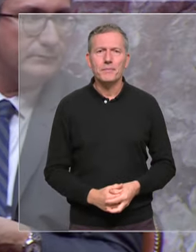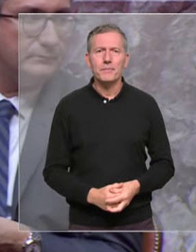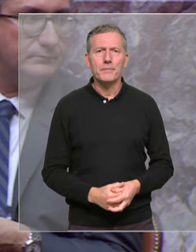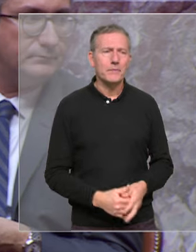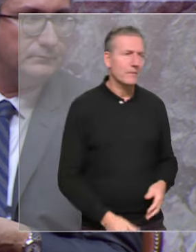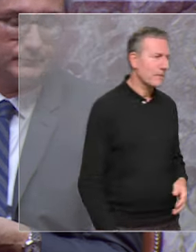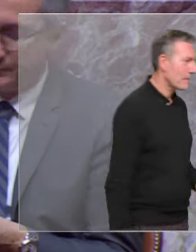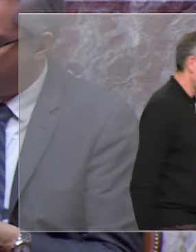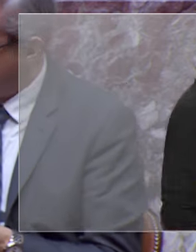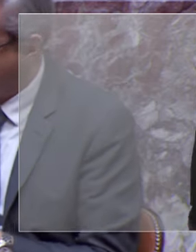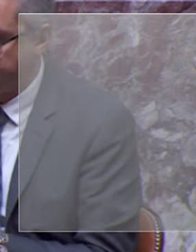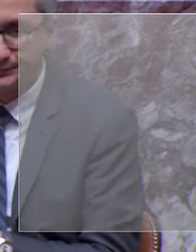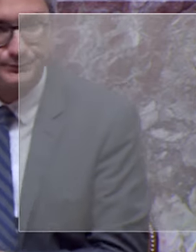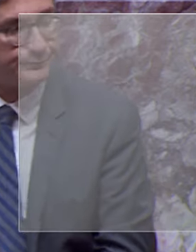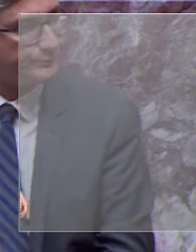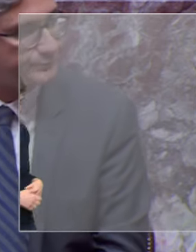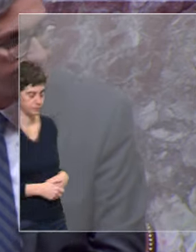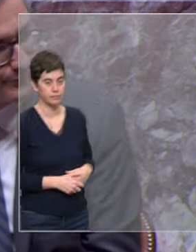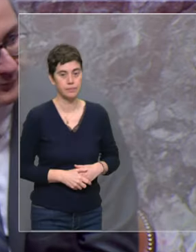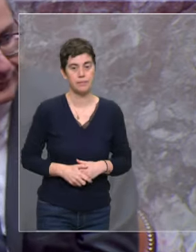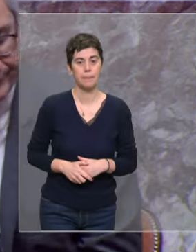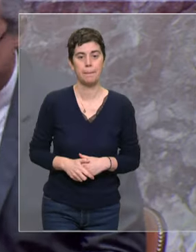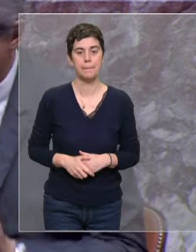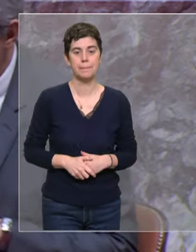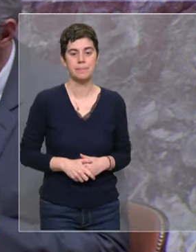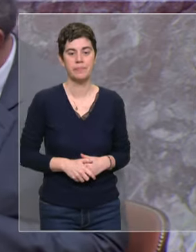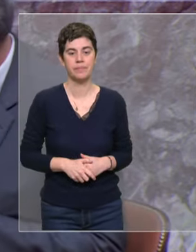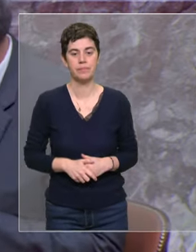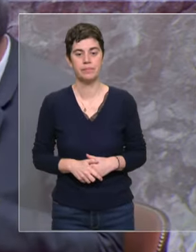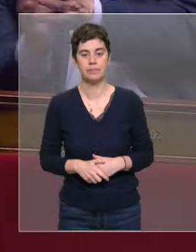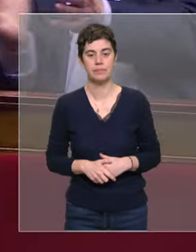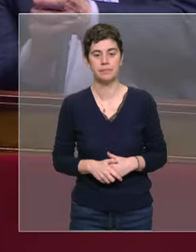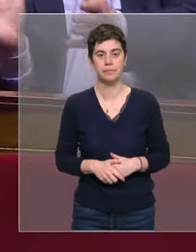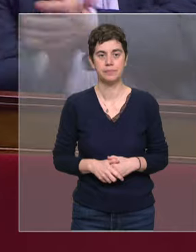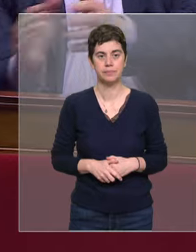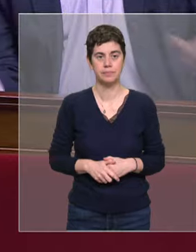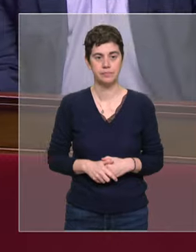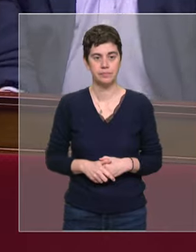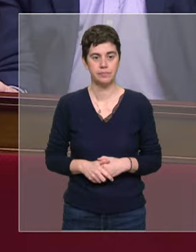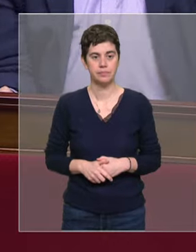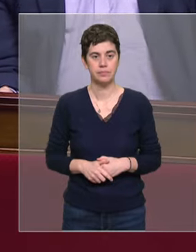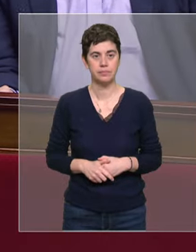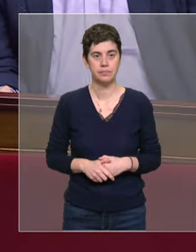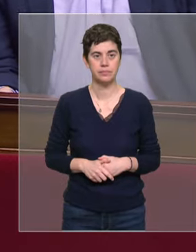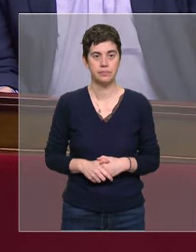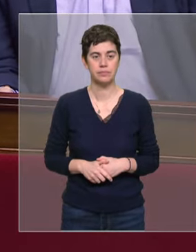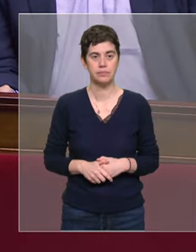La parole est à Monsieur le Président Chassaigne pour le groupe Gauche démocrate et républicaine.